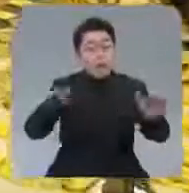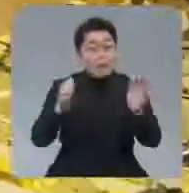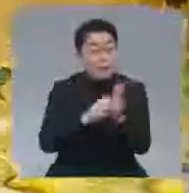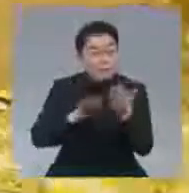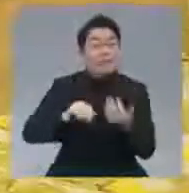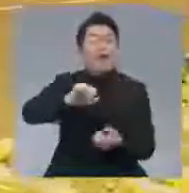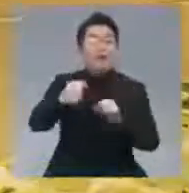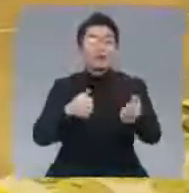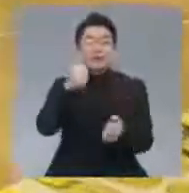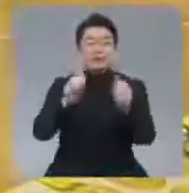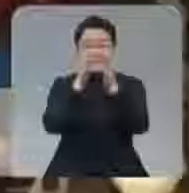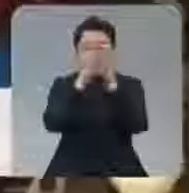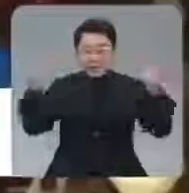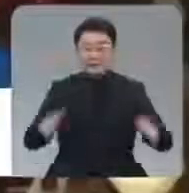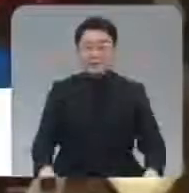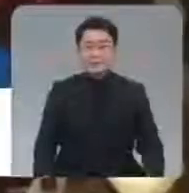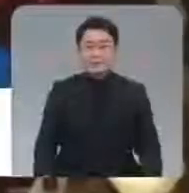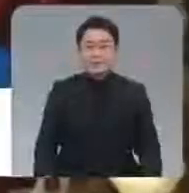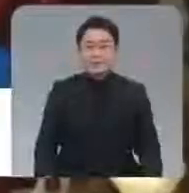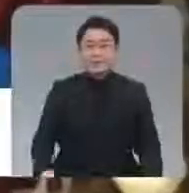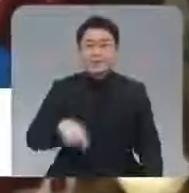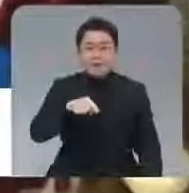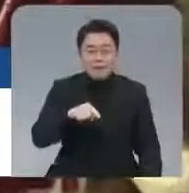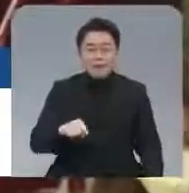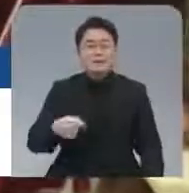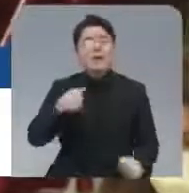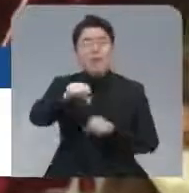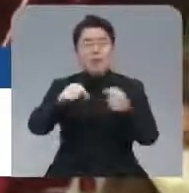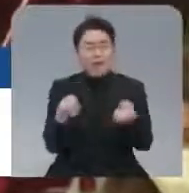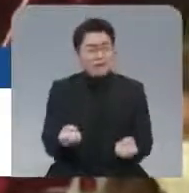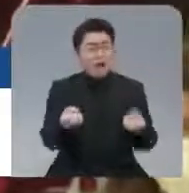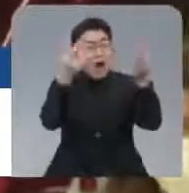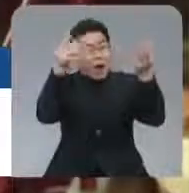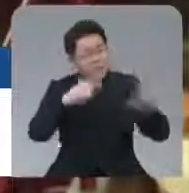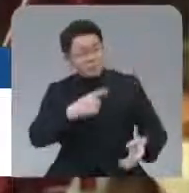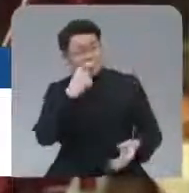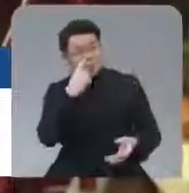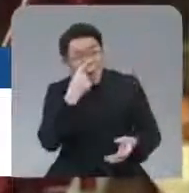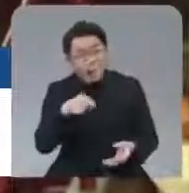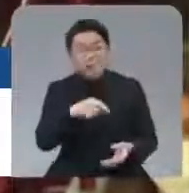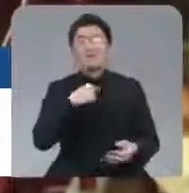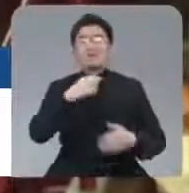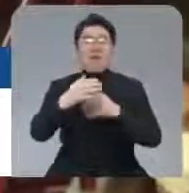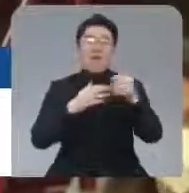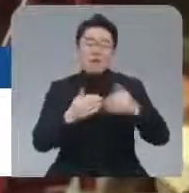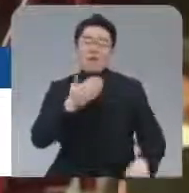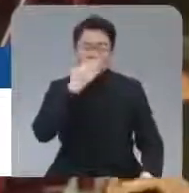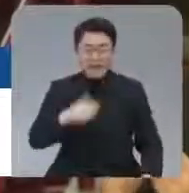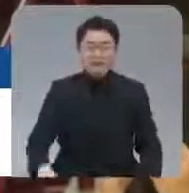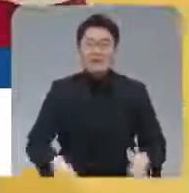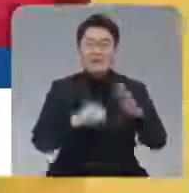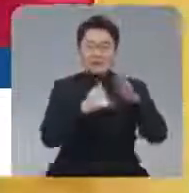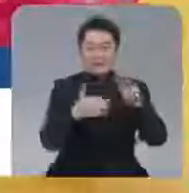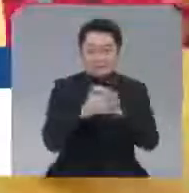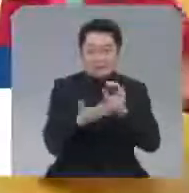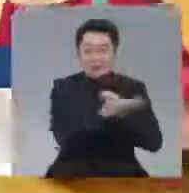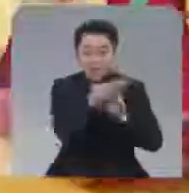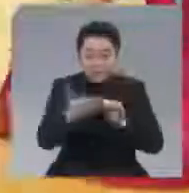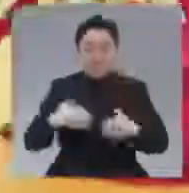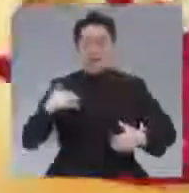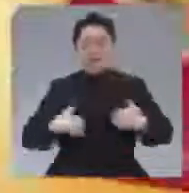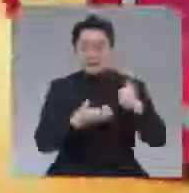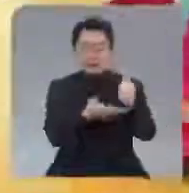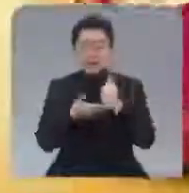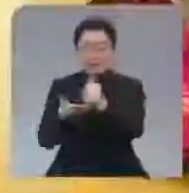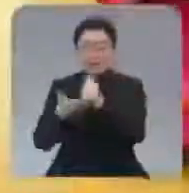lega Walikota Berlin menyampaikan sambutan hangat dalam acara olahraga yang menarik tersebut dan kelompok kesenian warga Korea yang tinggal